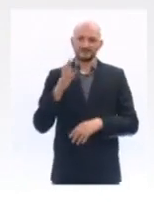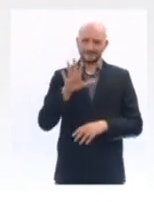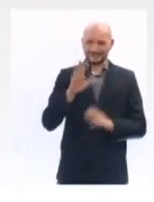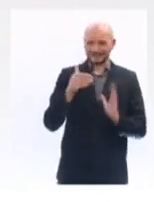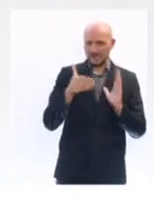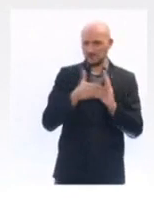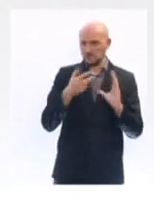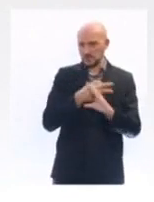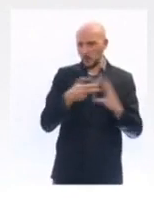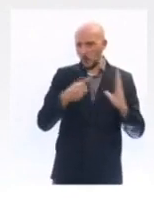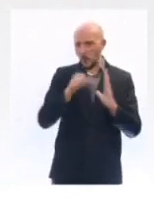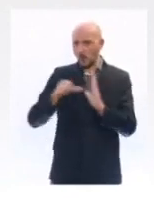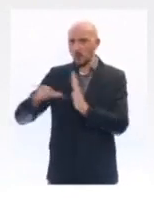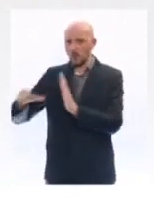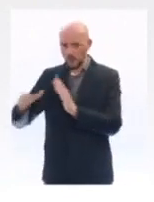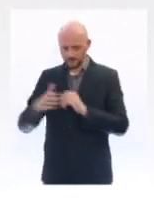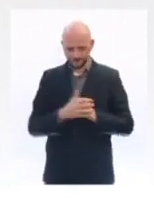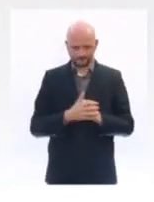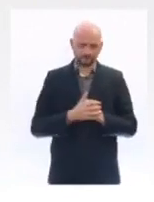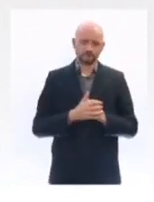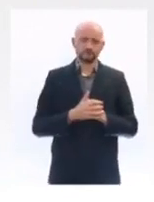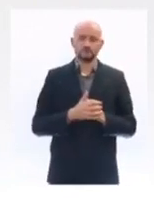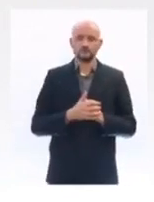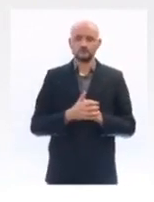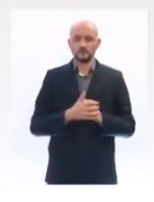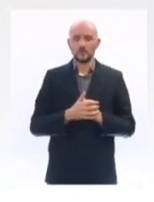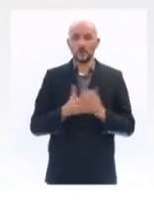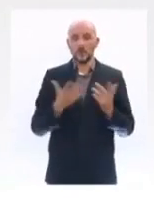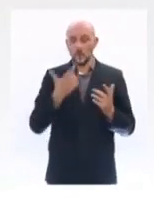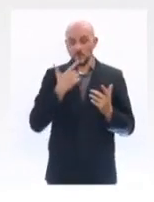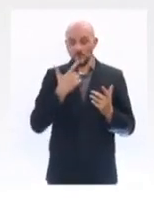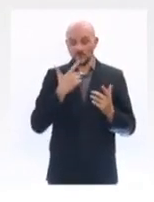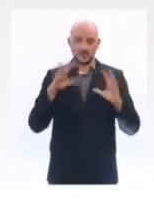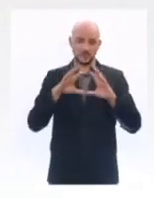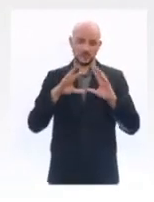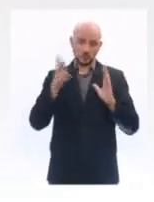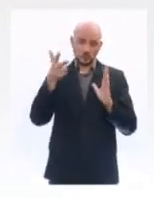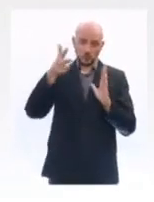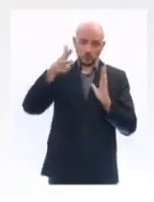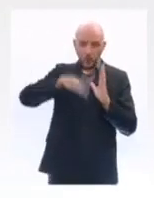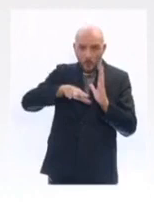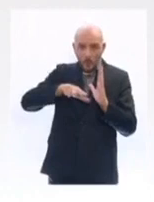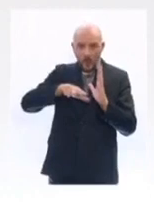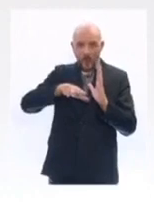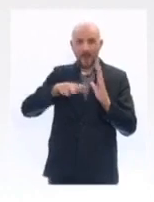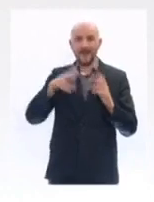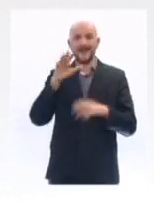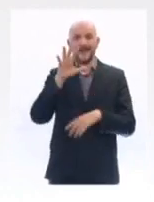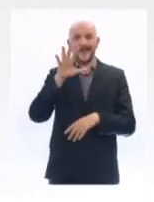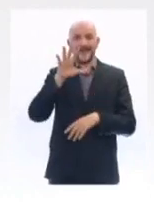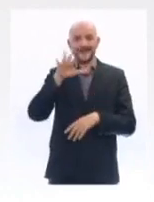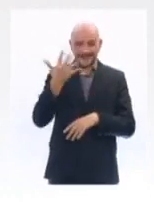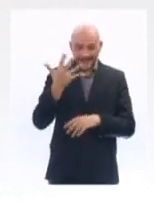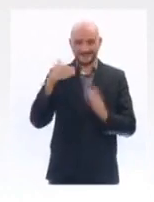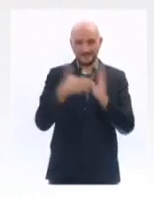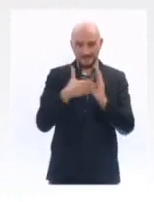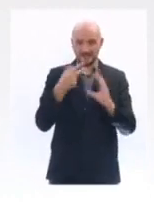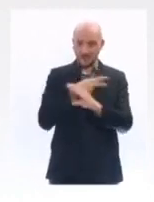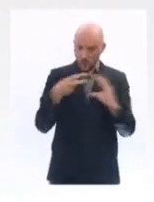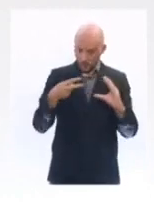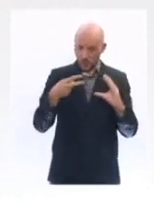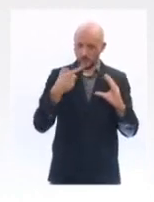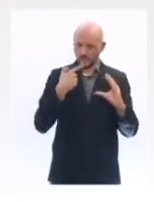Le restaurateur, lui, et c'est le point le plus important, paiera 10 000 euros de loyer au lieu des 15 000 euros qu'il aurait dû payer, et